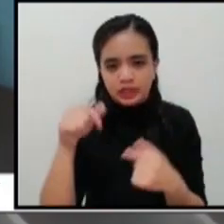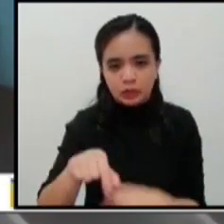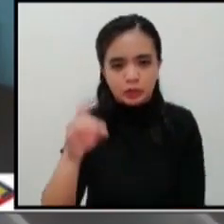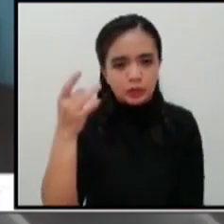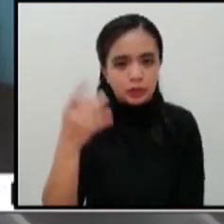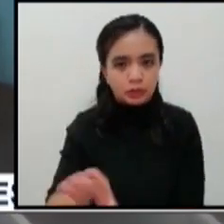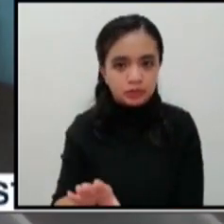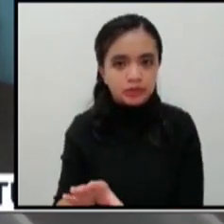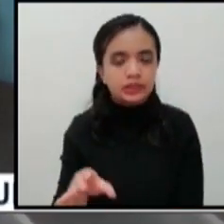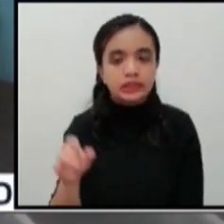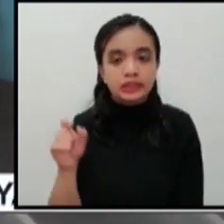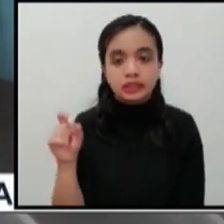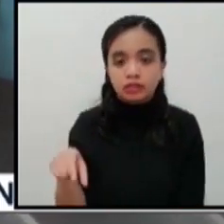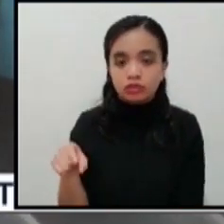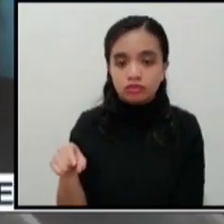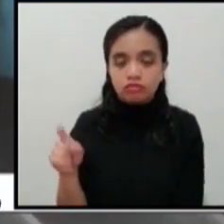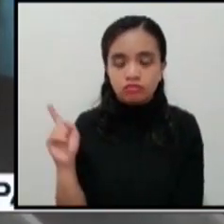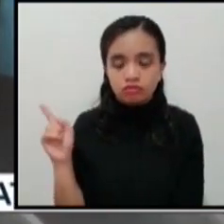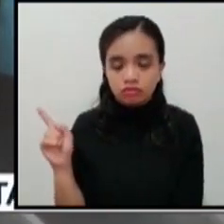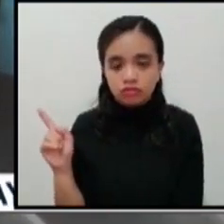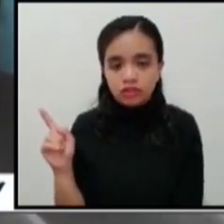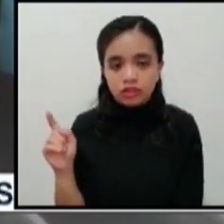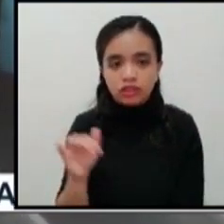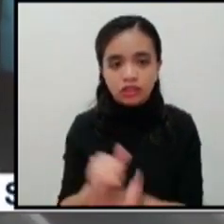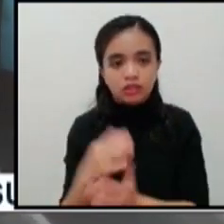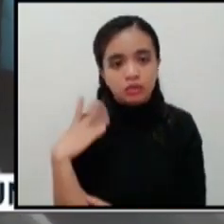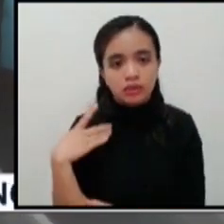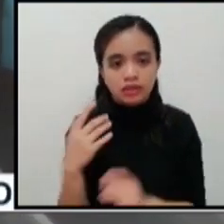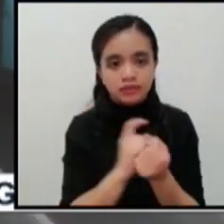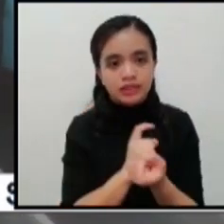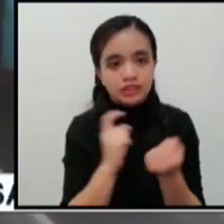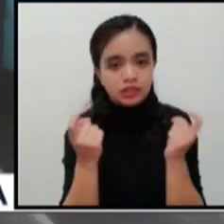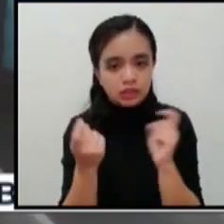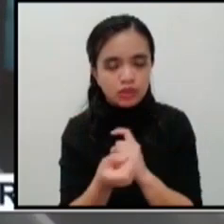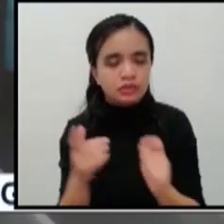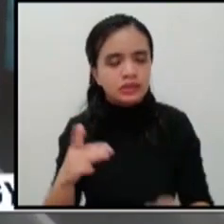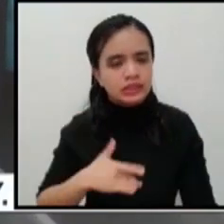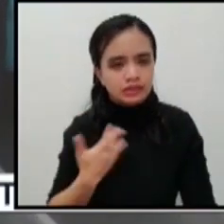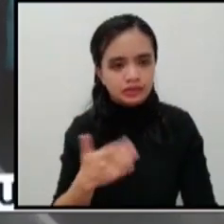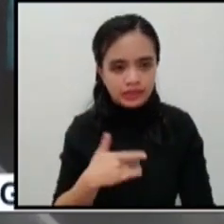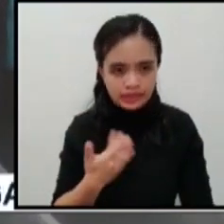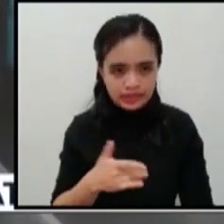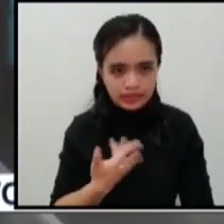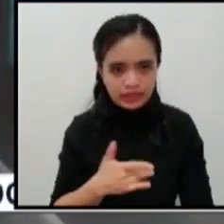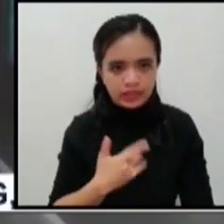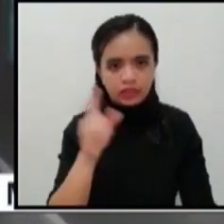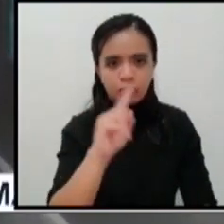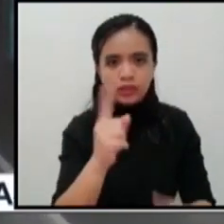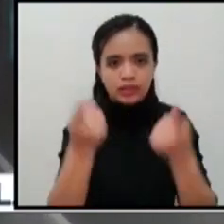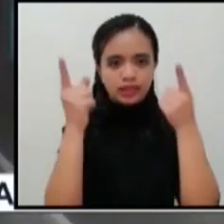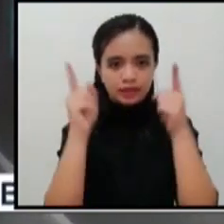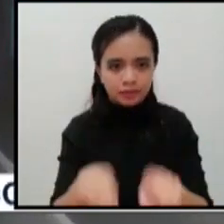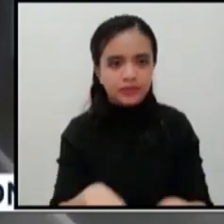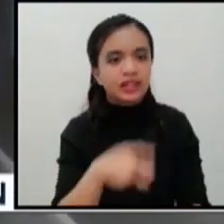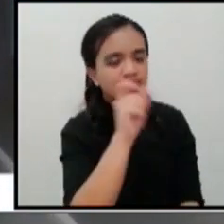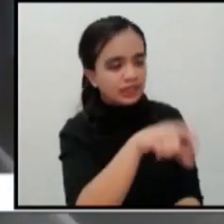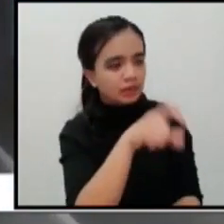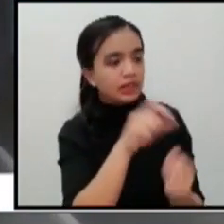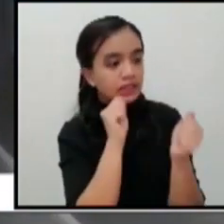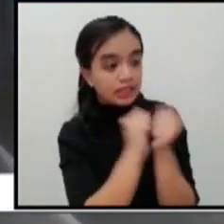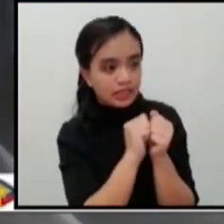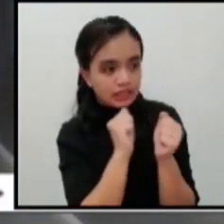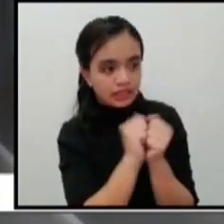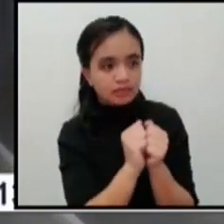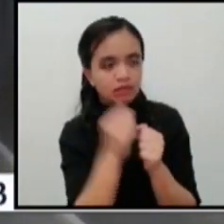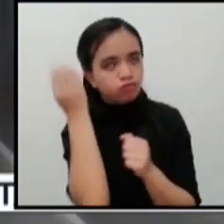ito, yung nag-inihintay nating pagbabago or maramdaman natin lalo. Yun nangyari ng Semana. Dapat kasama natin to sa pagninilay-nilay, lalo